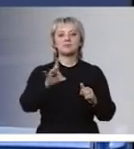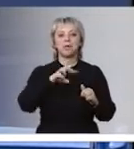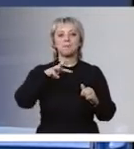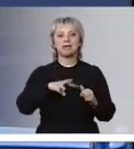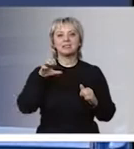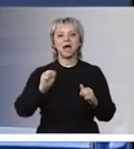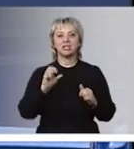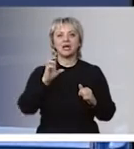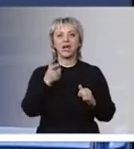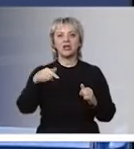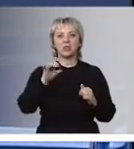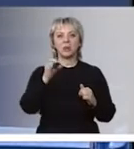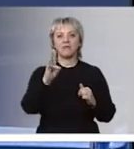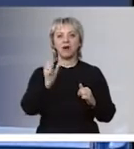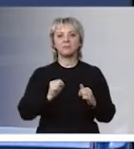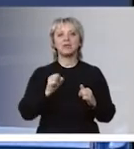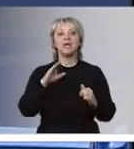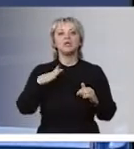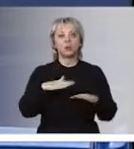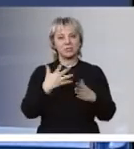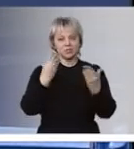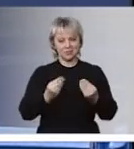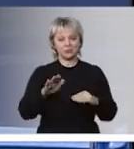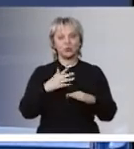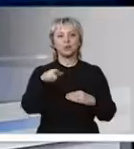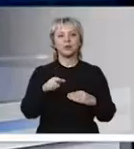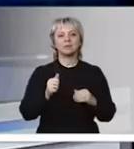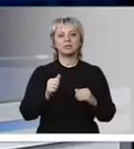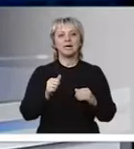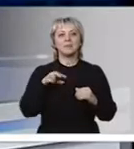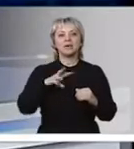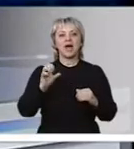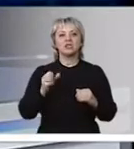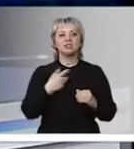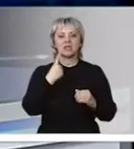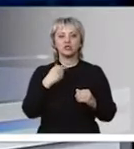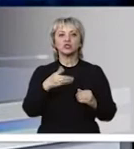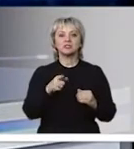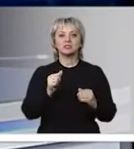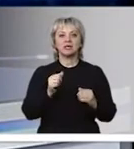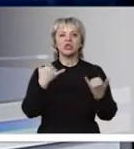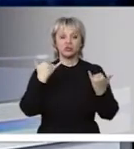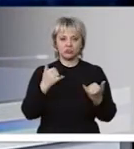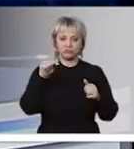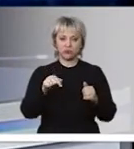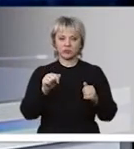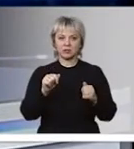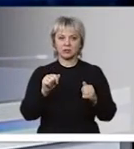области Маргарита Александровна Горяйнова. Маргарита Александровна, добрый день. Маргарита Александровна, скажите, вот